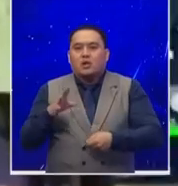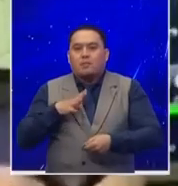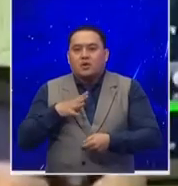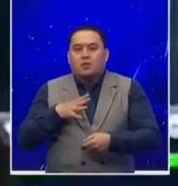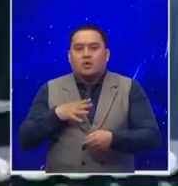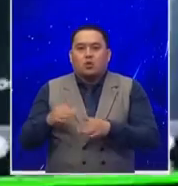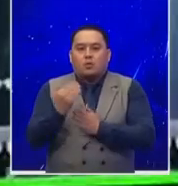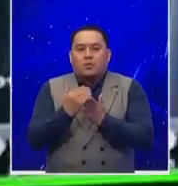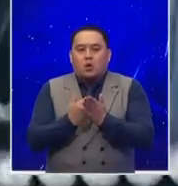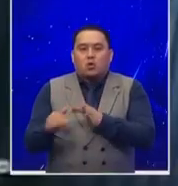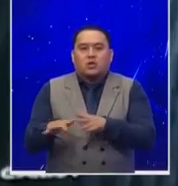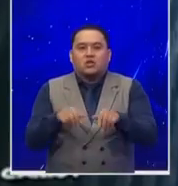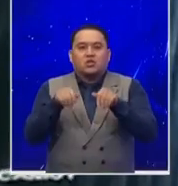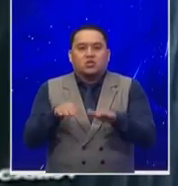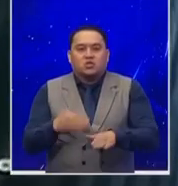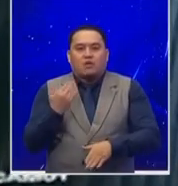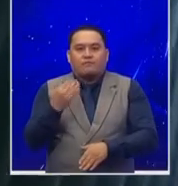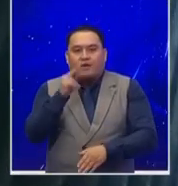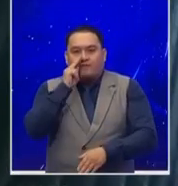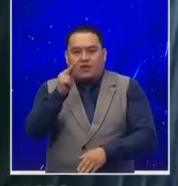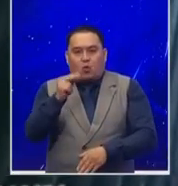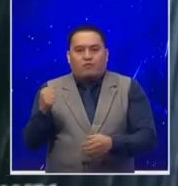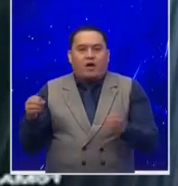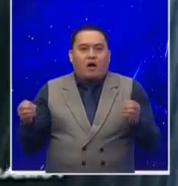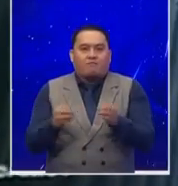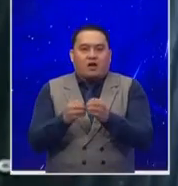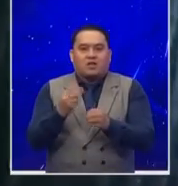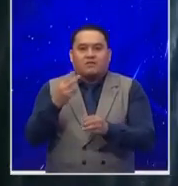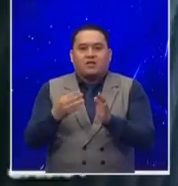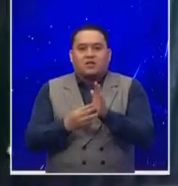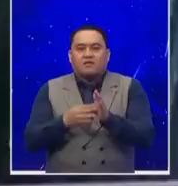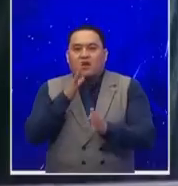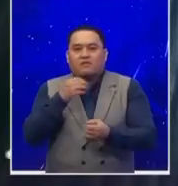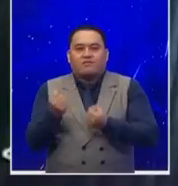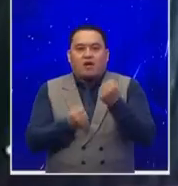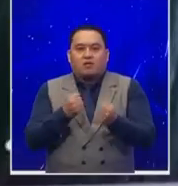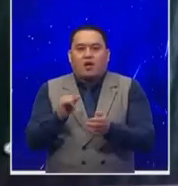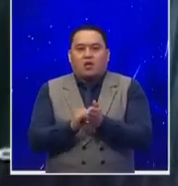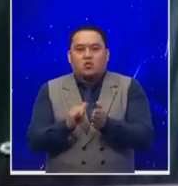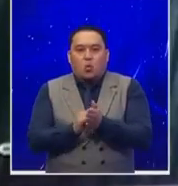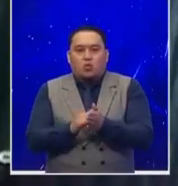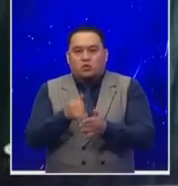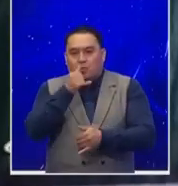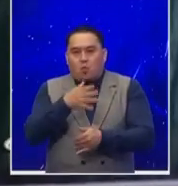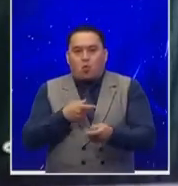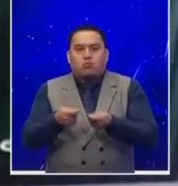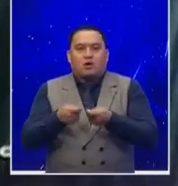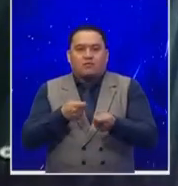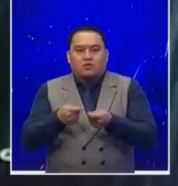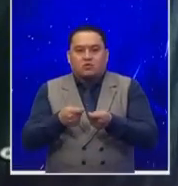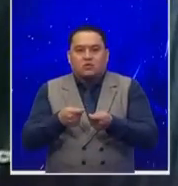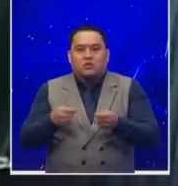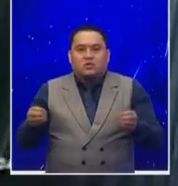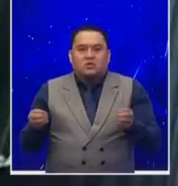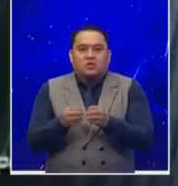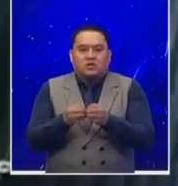примут процессуальное решение в отношении виновника аварии. 29-летний водитель автомобиля Toyota не справился с управлением и